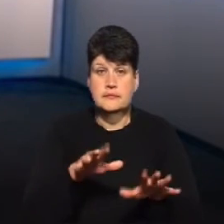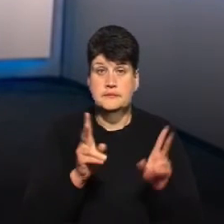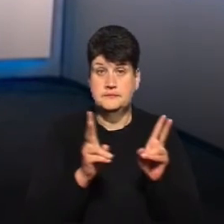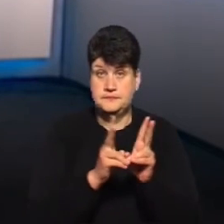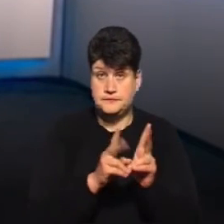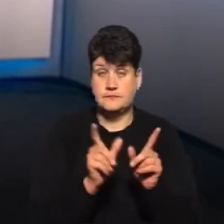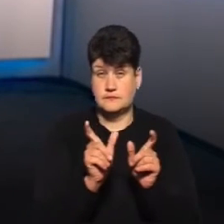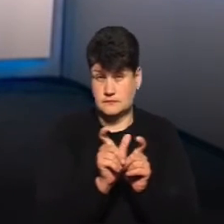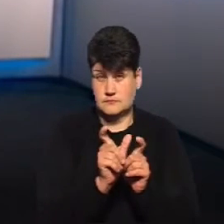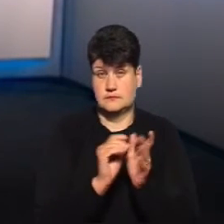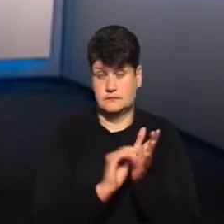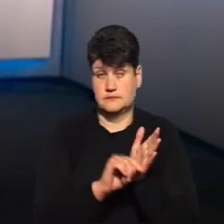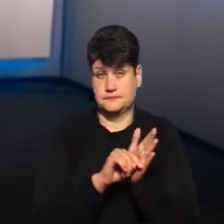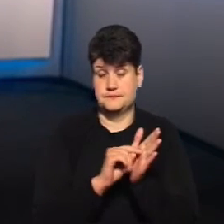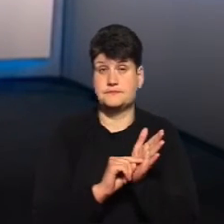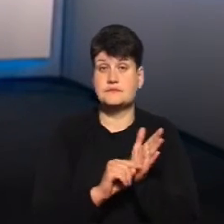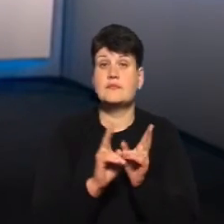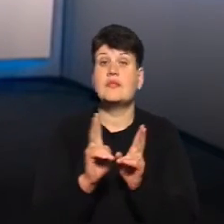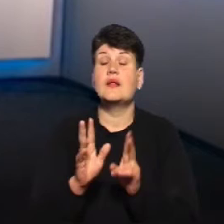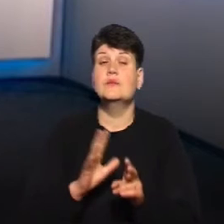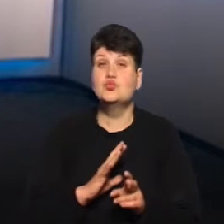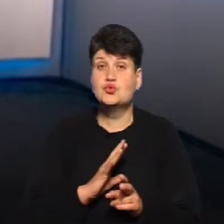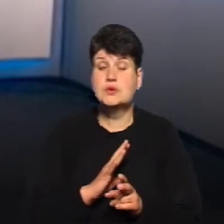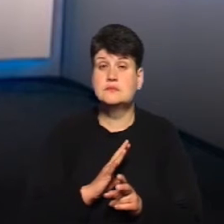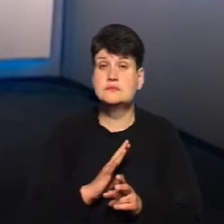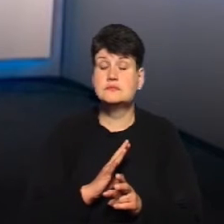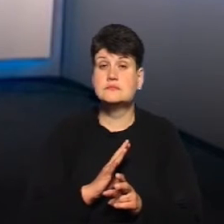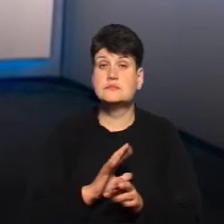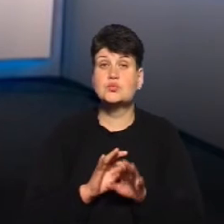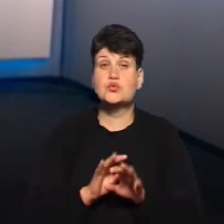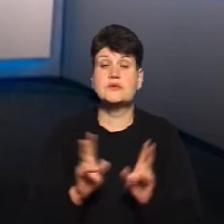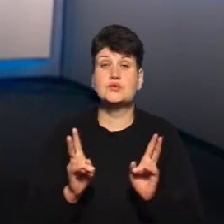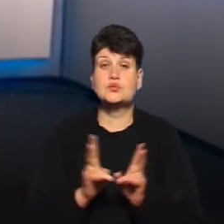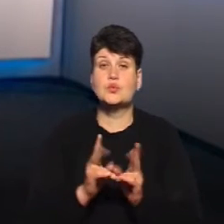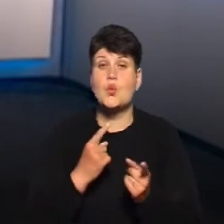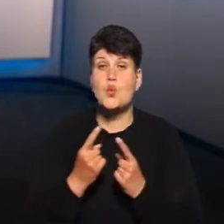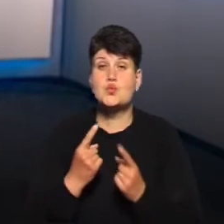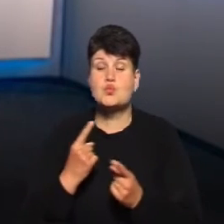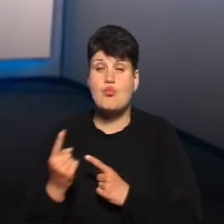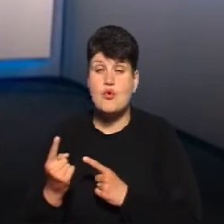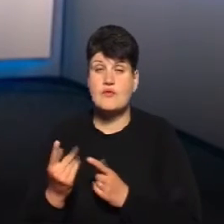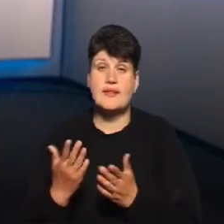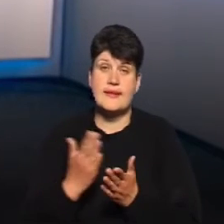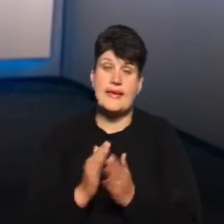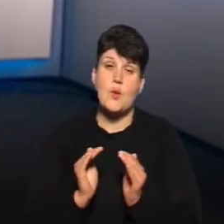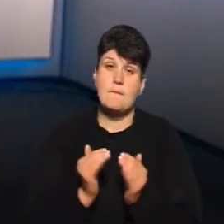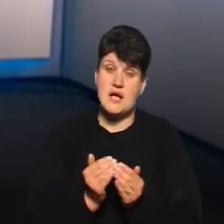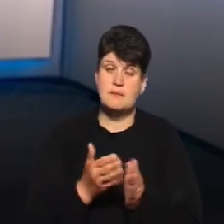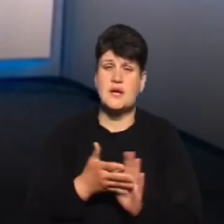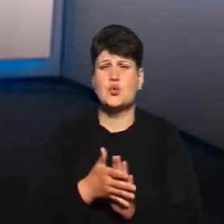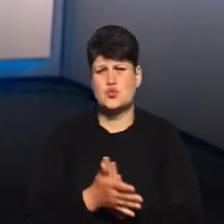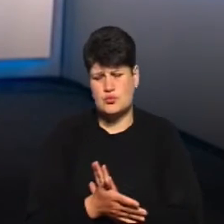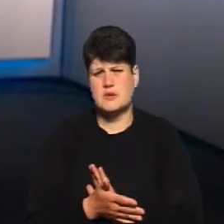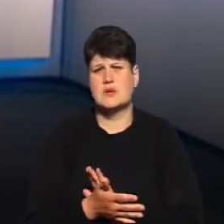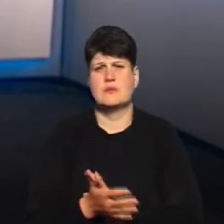зміст, так, і з ким це було відповідно проведена ця розмова. Так, але відповідно є певні обмеження, оскільки ми розуміємо, що